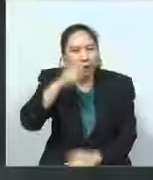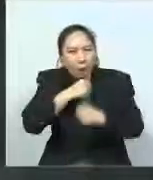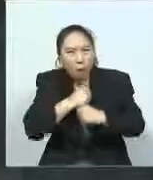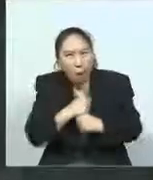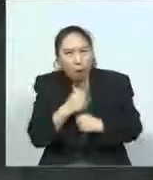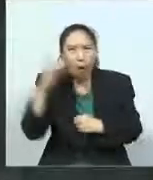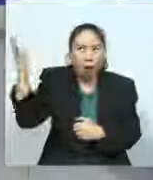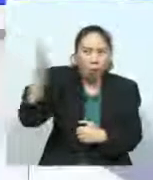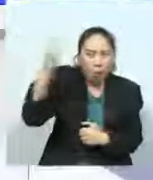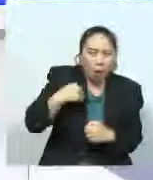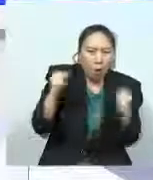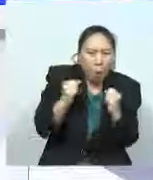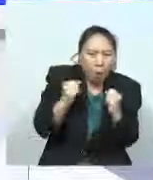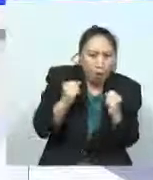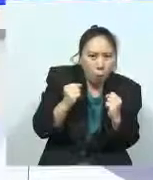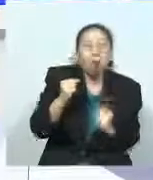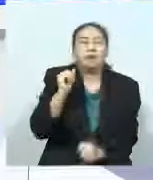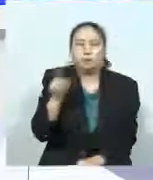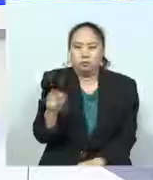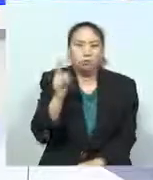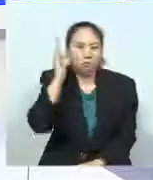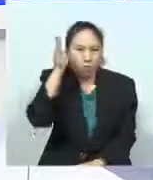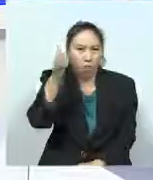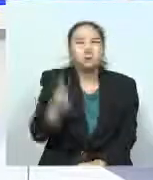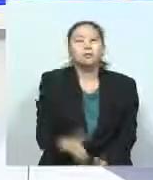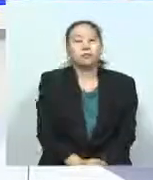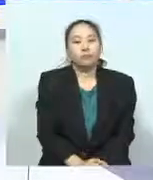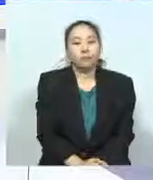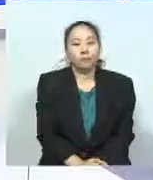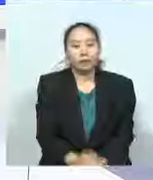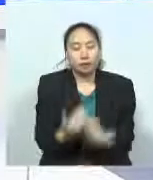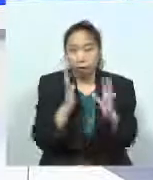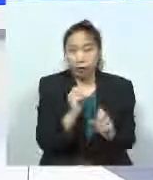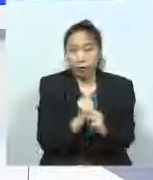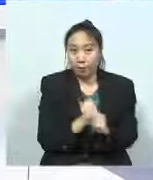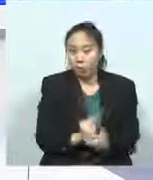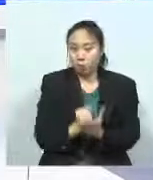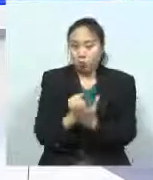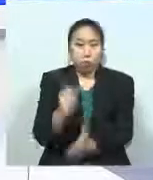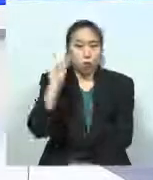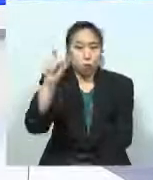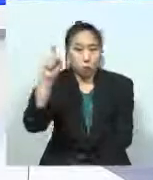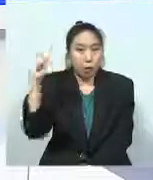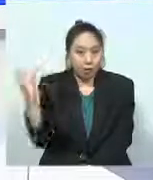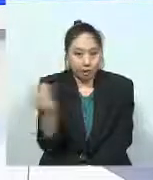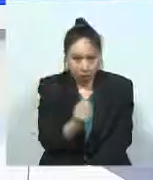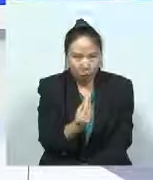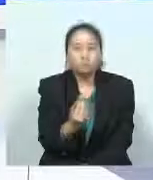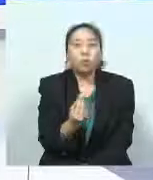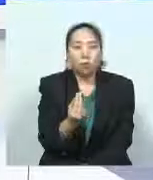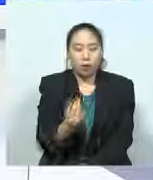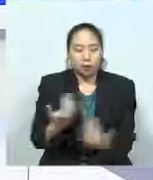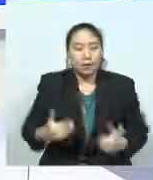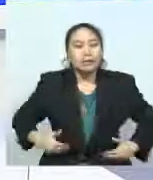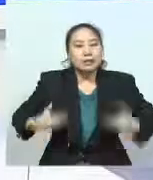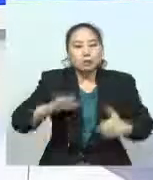แวงมีความกังวลอยู่ว่ามันจะมีเหตุการณ์ร้ายแรงอะไรเกิดขึ้นหรือเปล่านะคะ และยิ่งเจ้าหน้าที่เข้าไปช่วยเหลือได้เร็วอย่างนี้นะคะก็จะทำให้เรื่องของความ